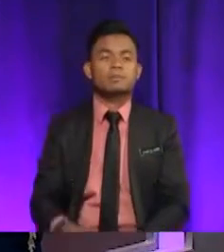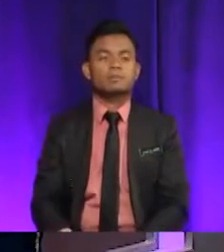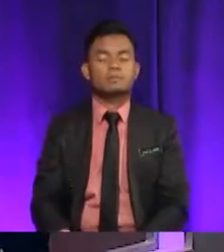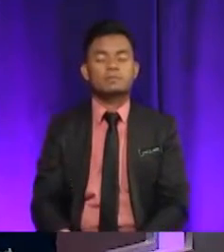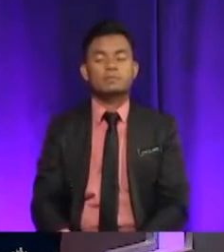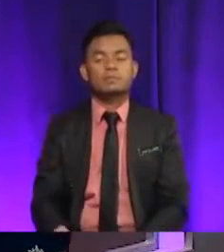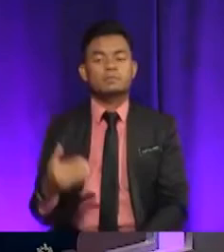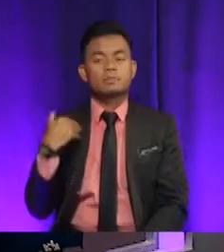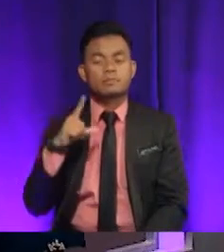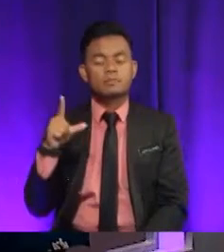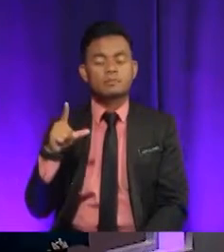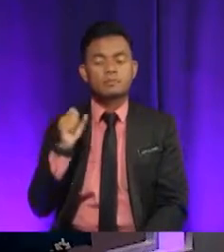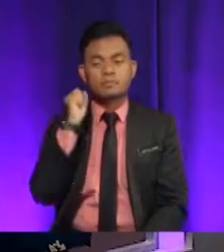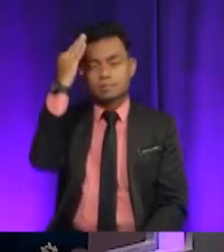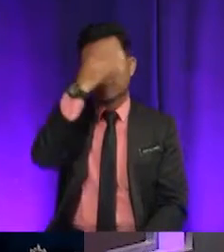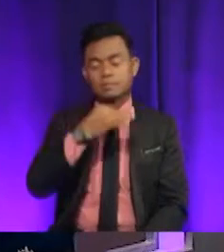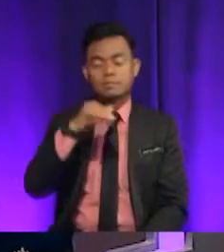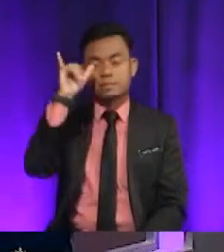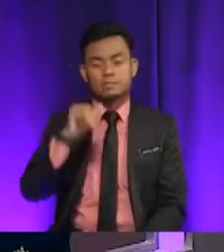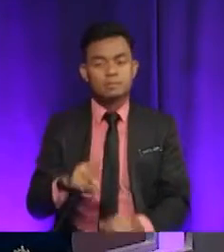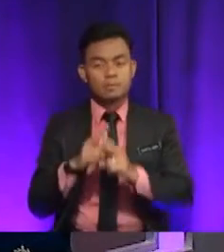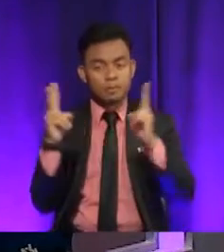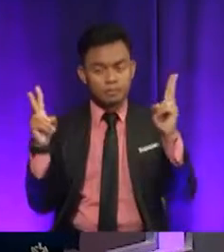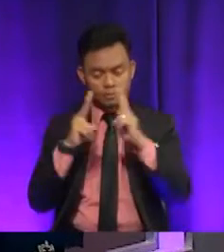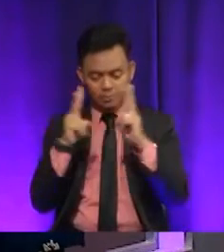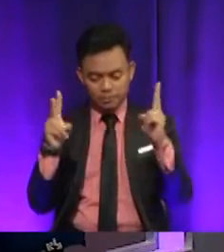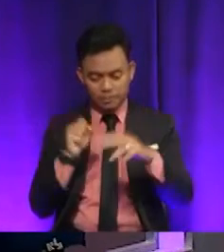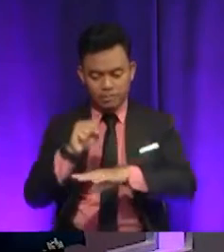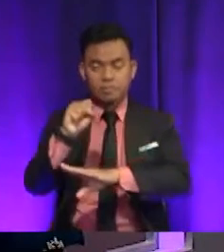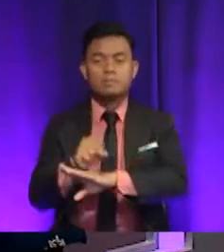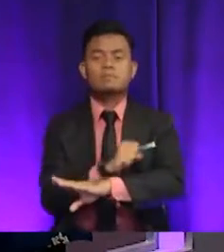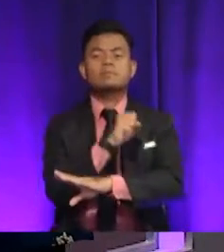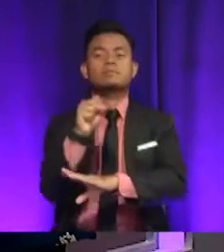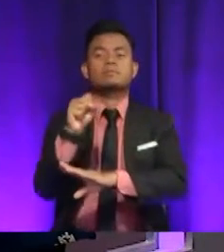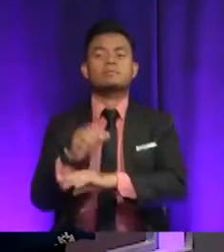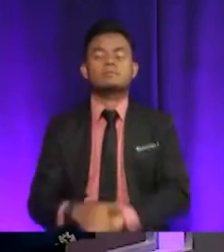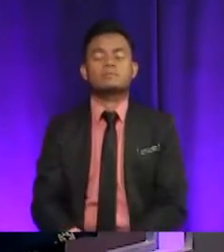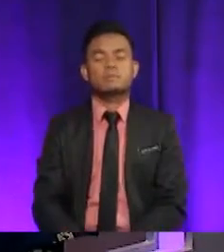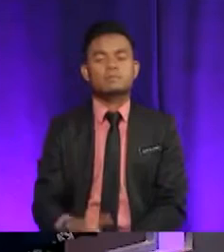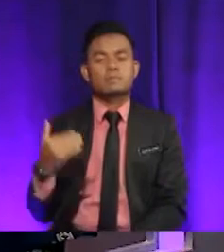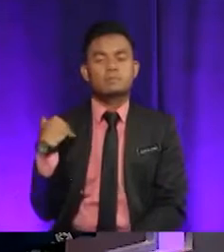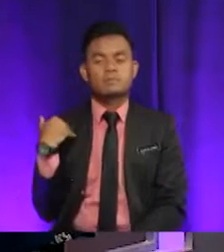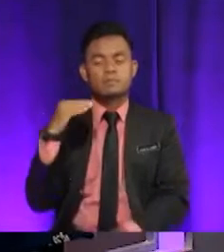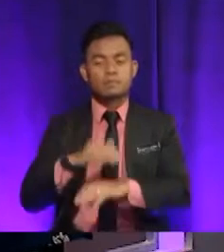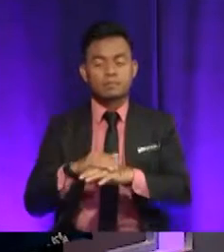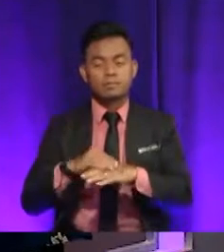seseorang itu yang sangat-sangat sempurna ke dalam banyak-banyak karya ada banyak tentang